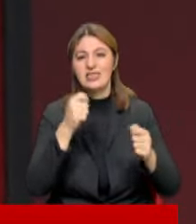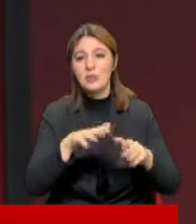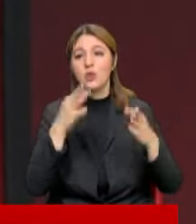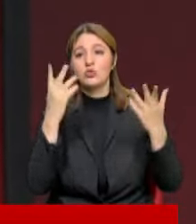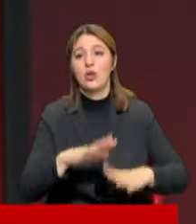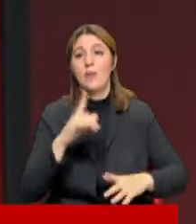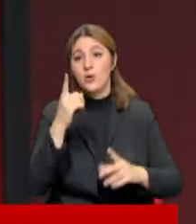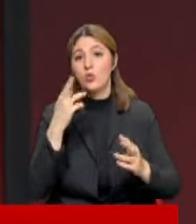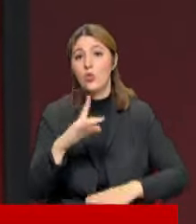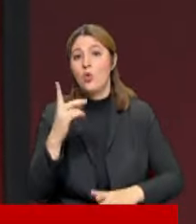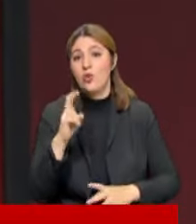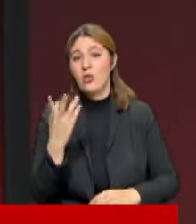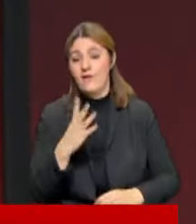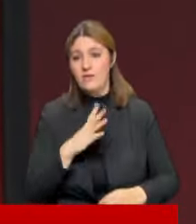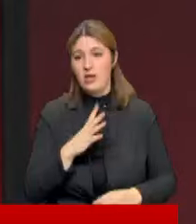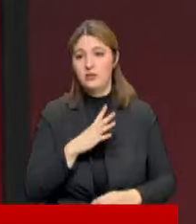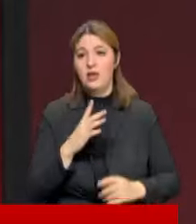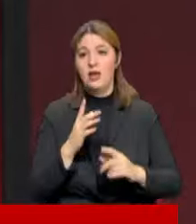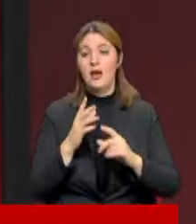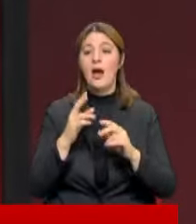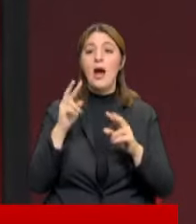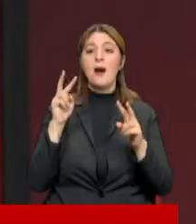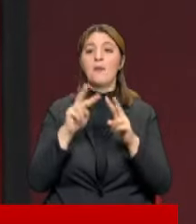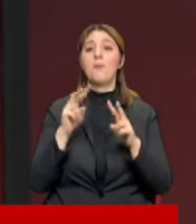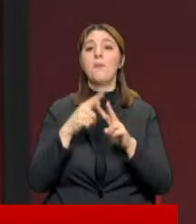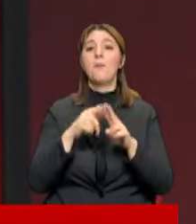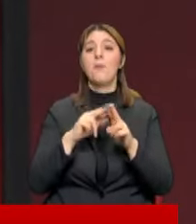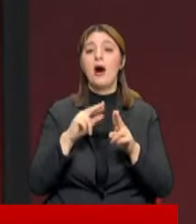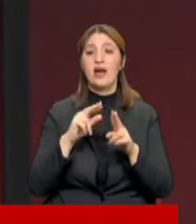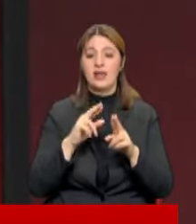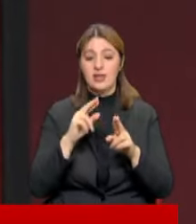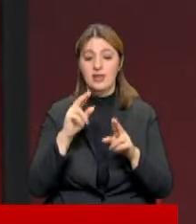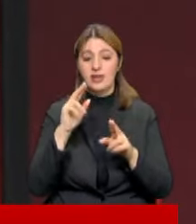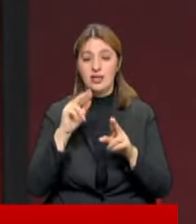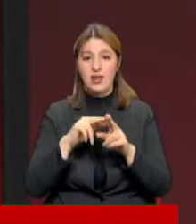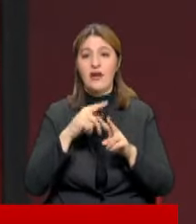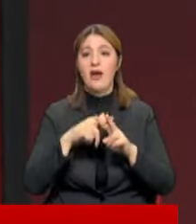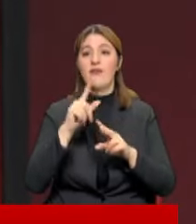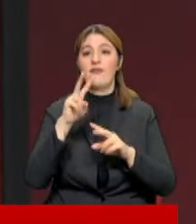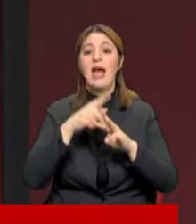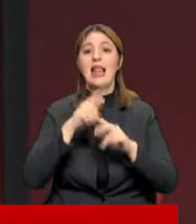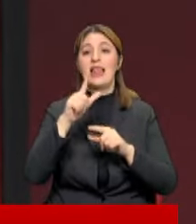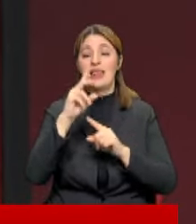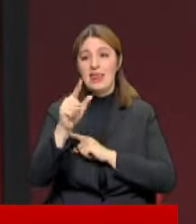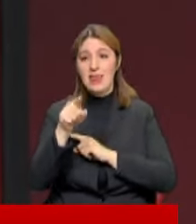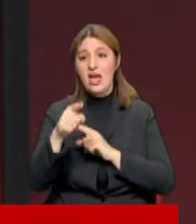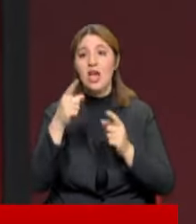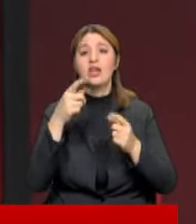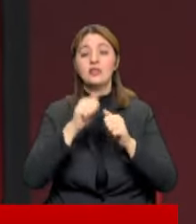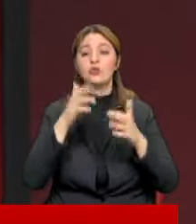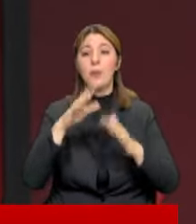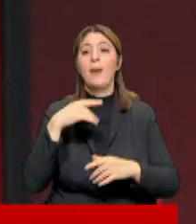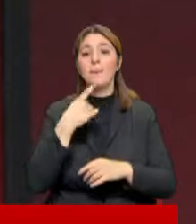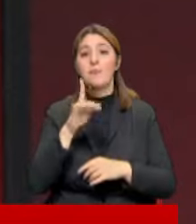ama çöken bir konu daha var makyavelizm çöktü makyavelli gelse dese ki ya ben Prens kitabını hükümdar kitabını yazmıştım